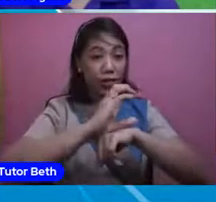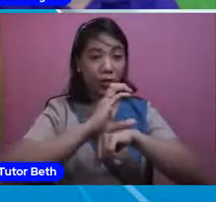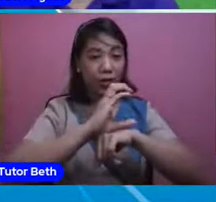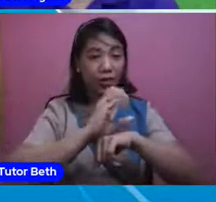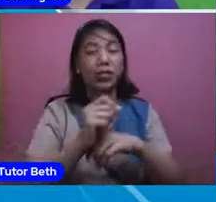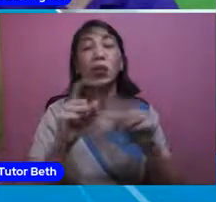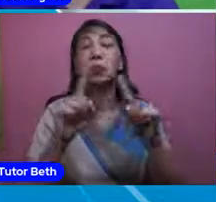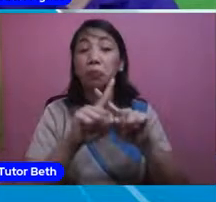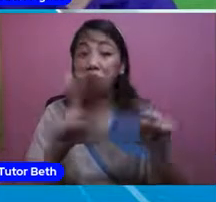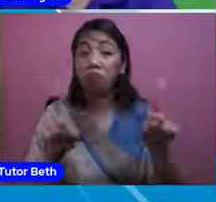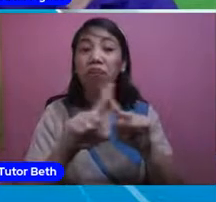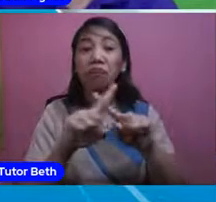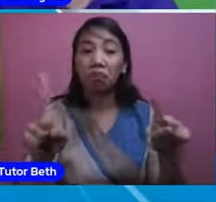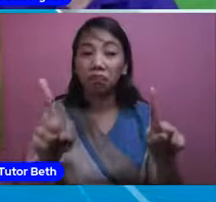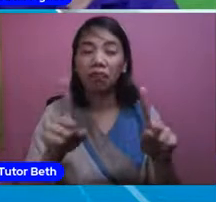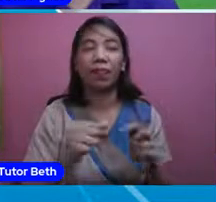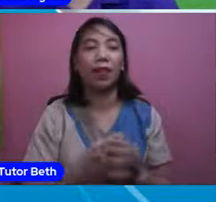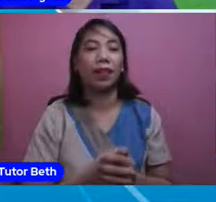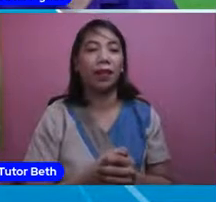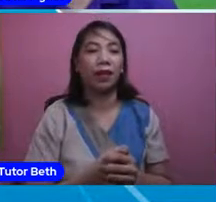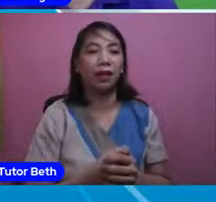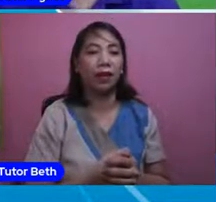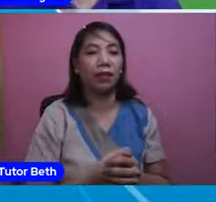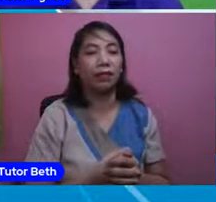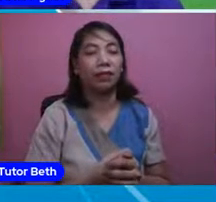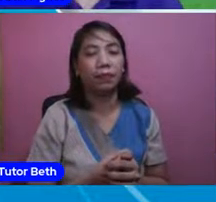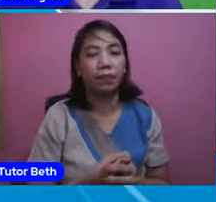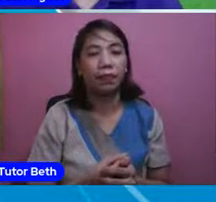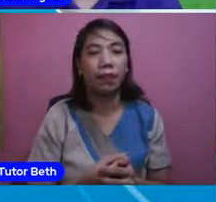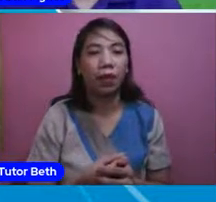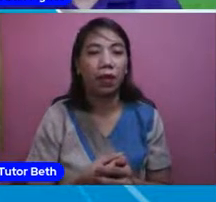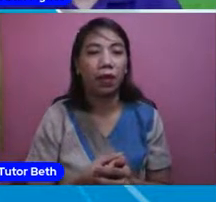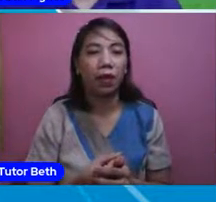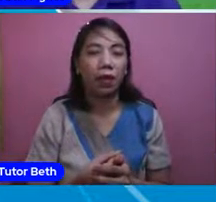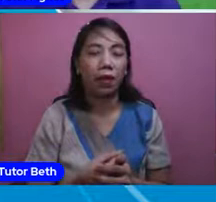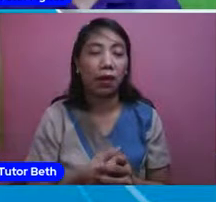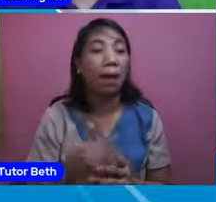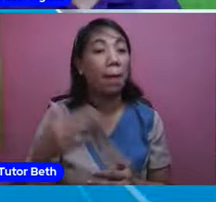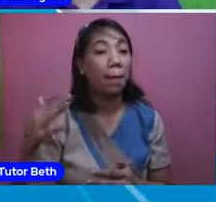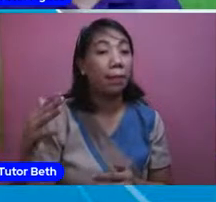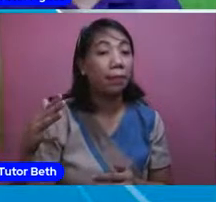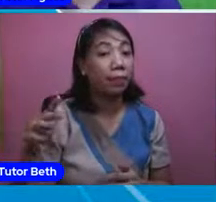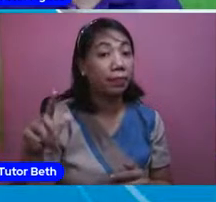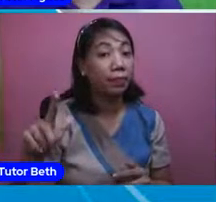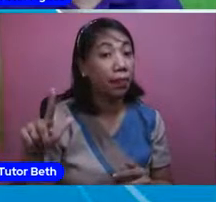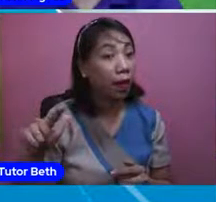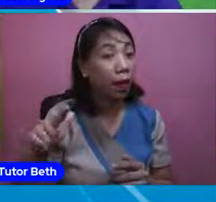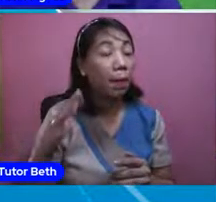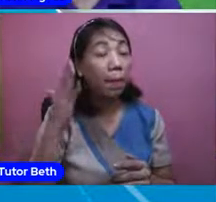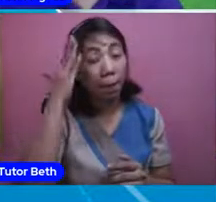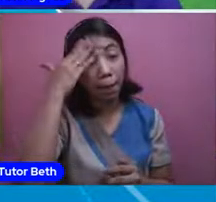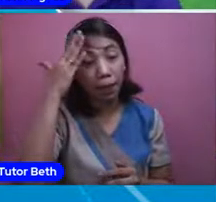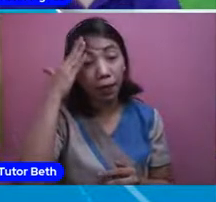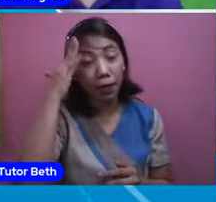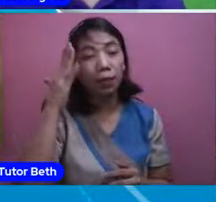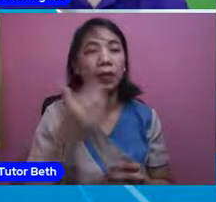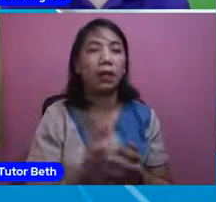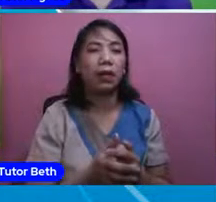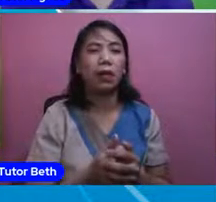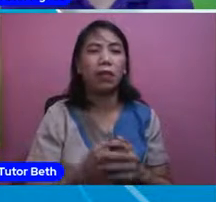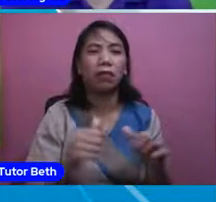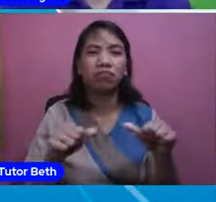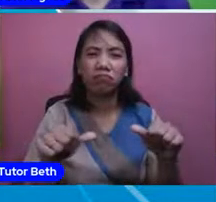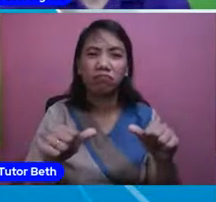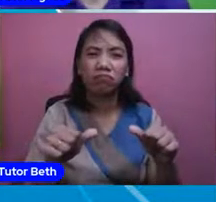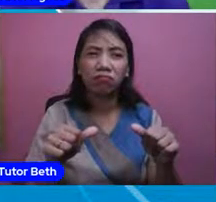-iba. Depende yan sa inyong pamilya, diba? Mamaya malalaman natin kung may connection ba yan sa bago nating aralin,